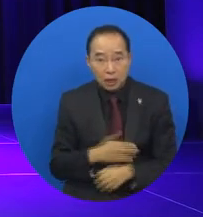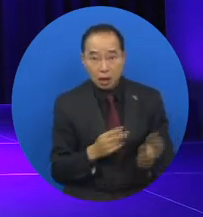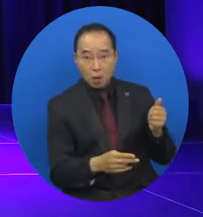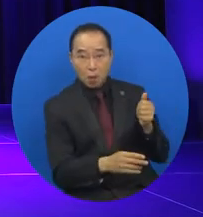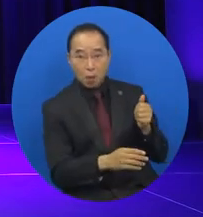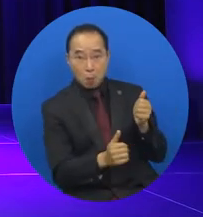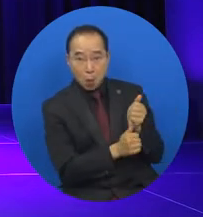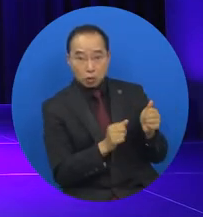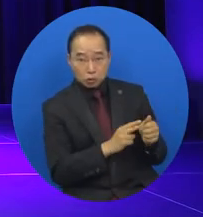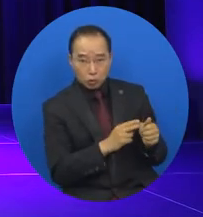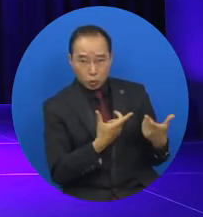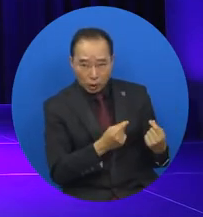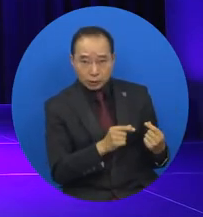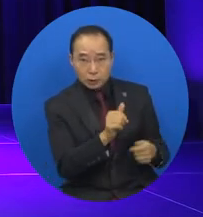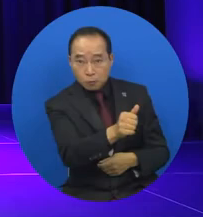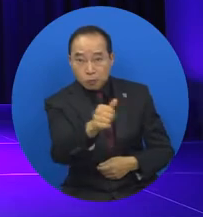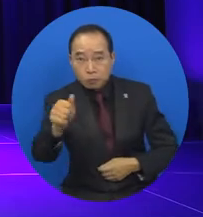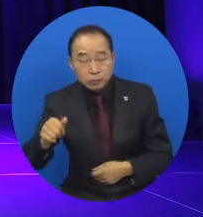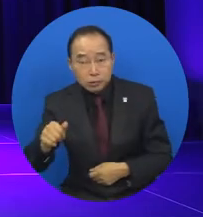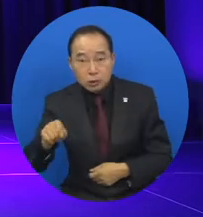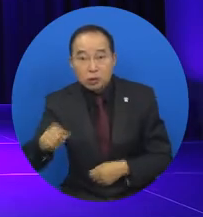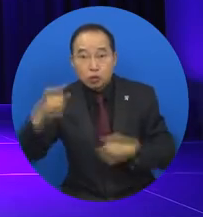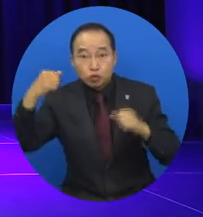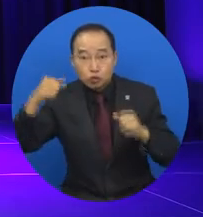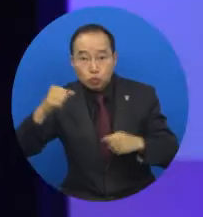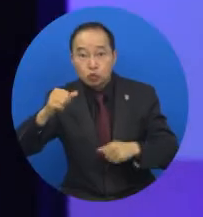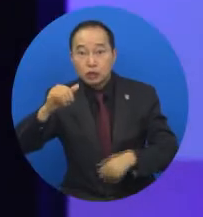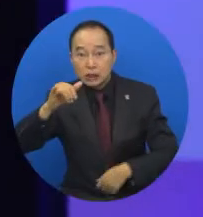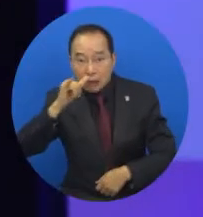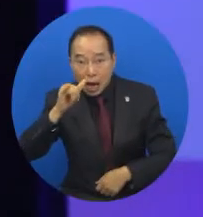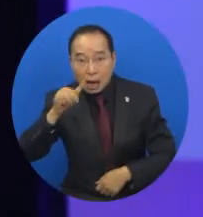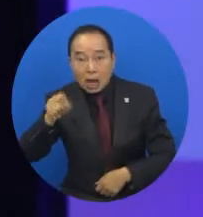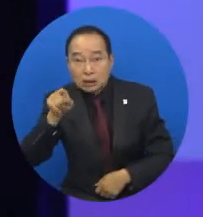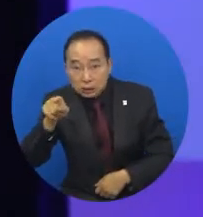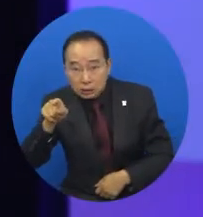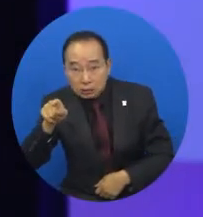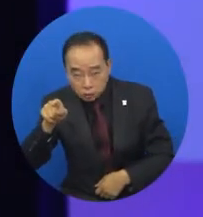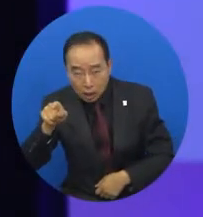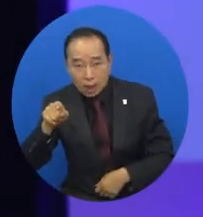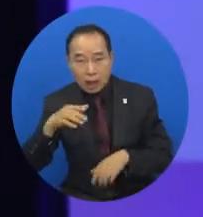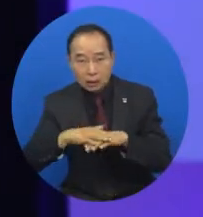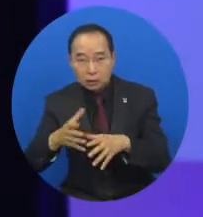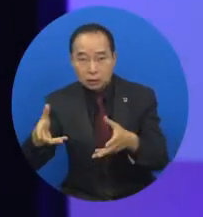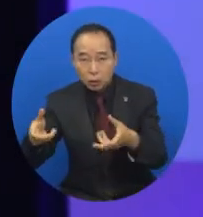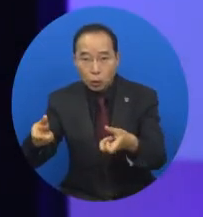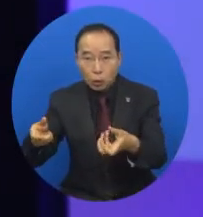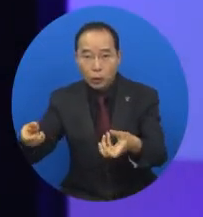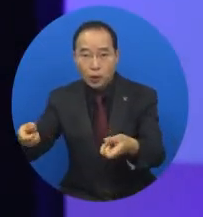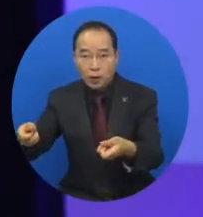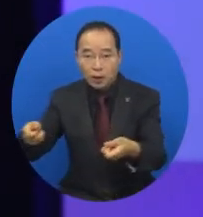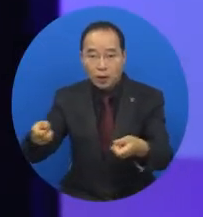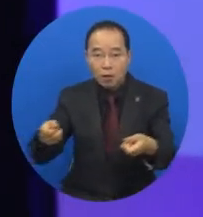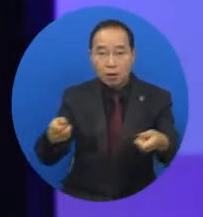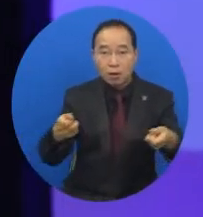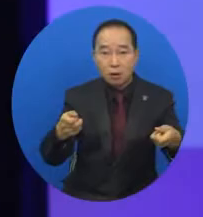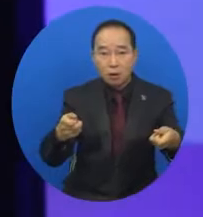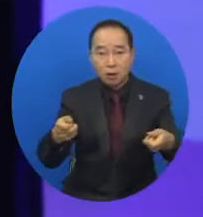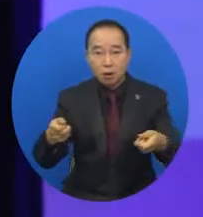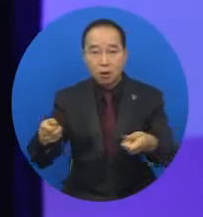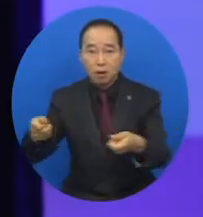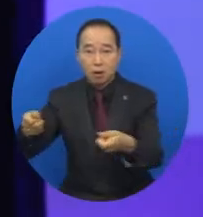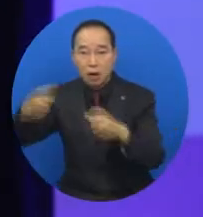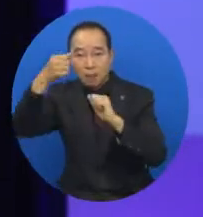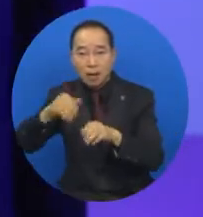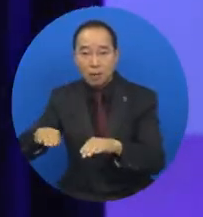가서 이랬어요. 그리고 우리 강사들도 저를 따라서 하기 시작했죠. 그리고 그 춤을 추고 계신다는 그 선생님과